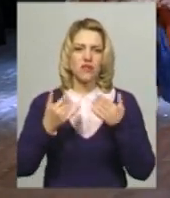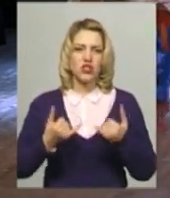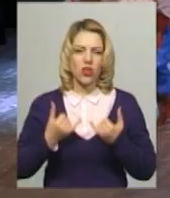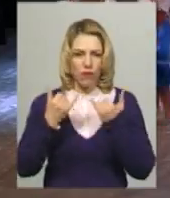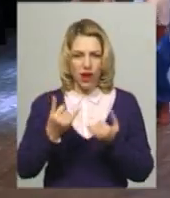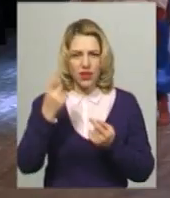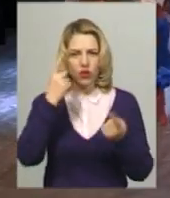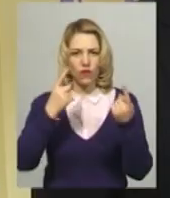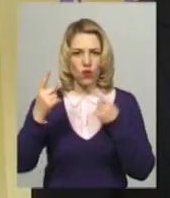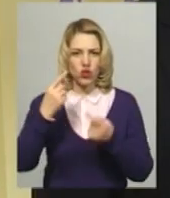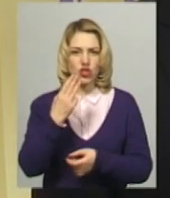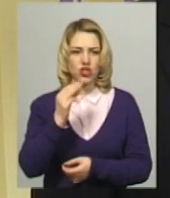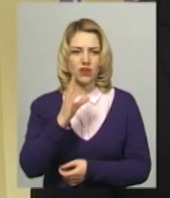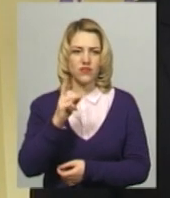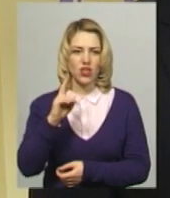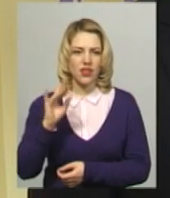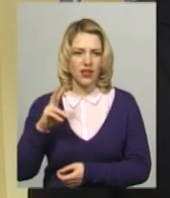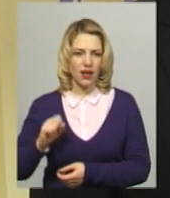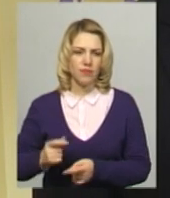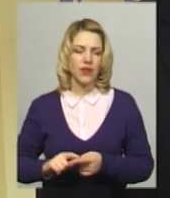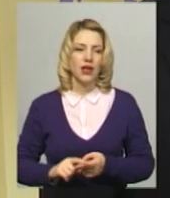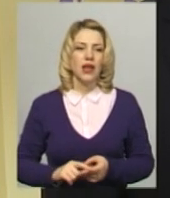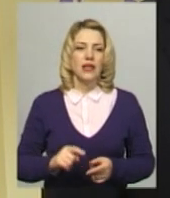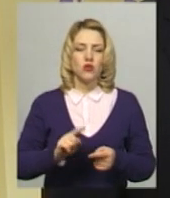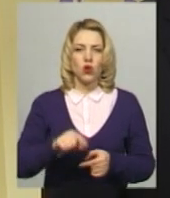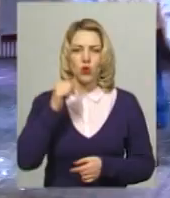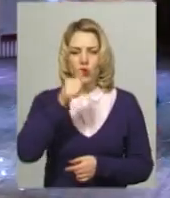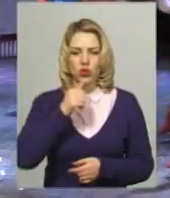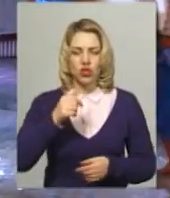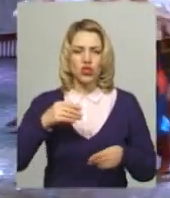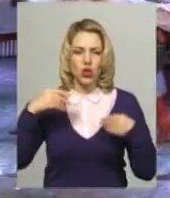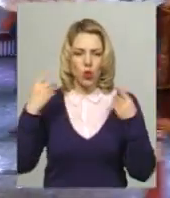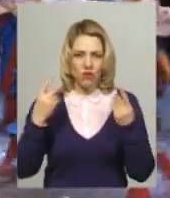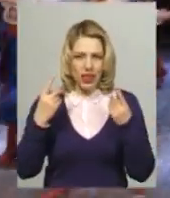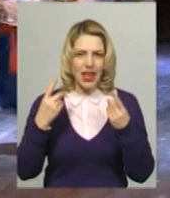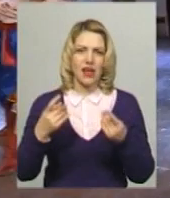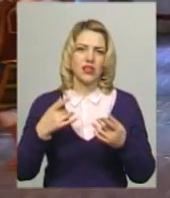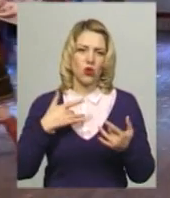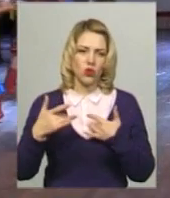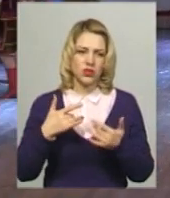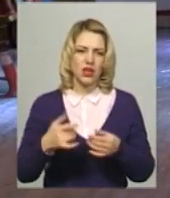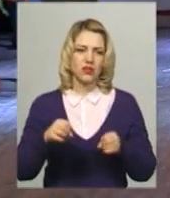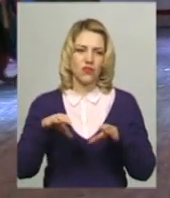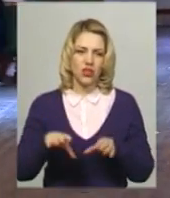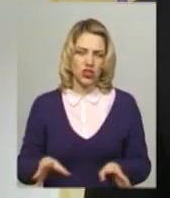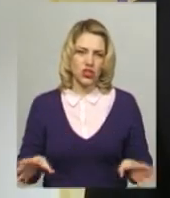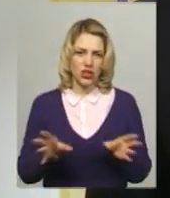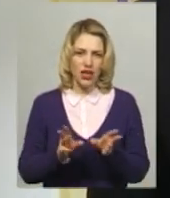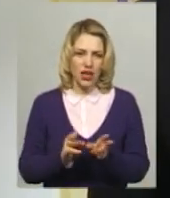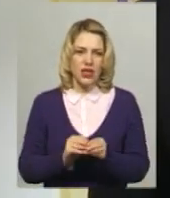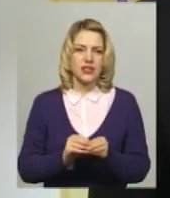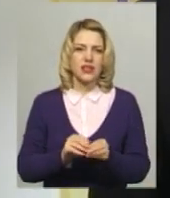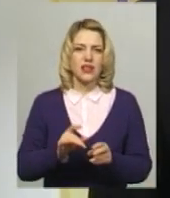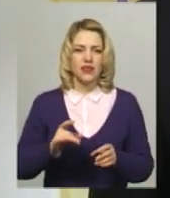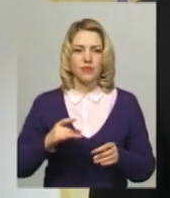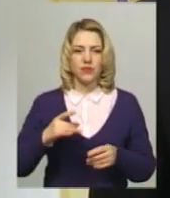Шевченка, розповідає художній керівник «Подолянчика» Іван Гуреєв. Цьогорічний ювілейний концерт вирішили відсвяткувати разом з вінницьким «Барвінком». Святкування